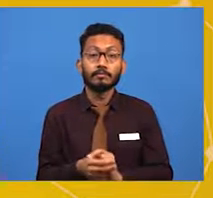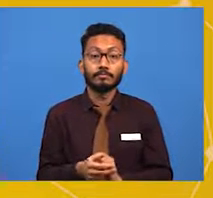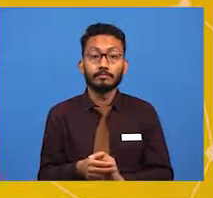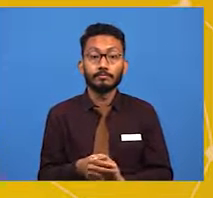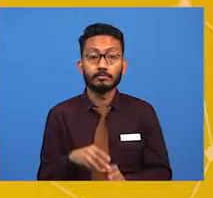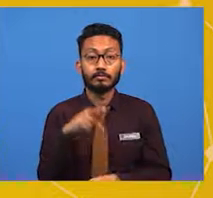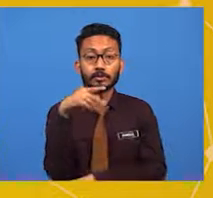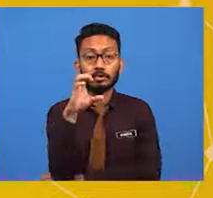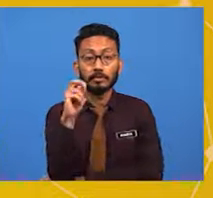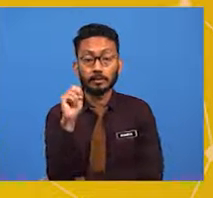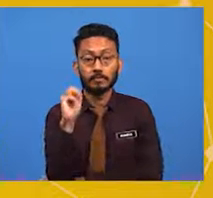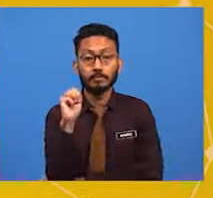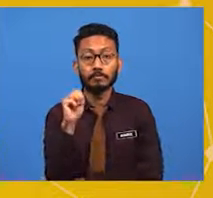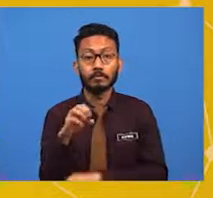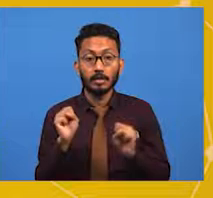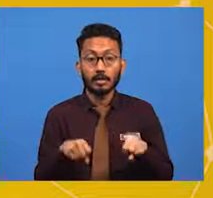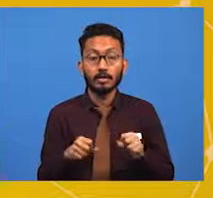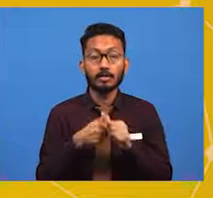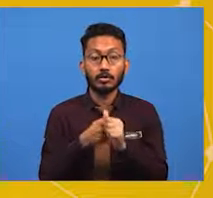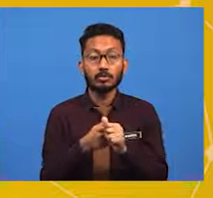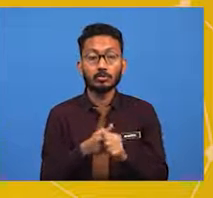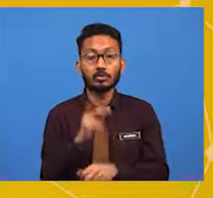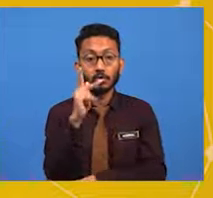dalam kod arahan dengan mudah.